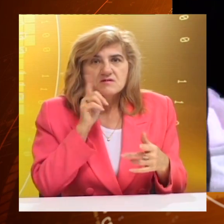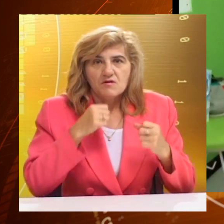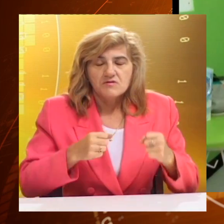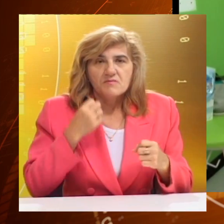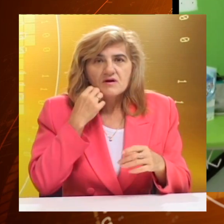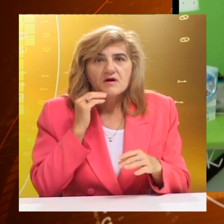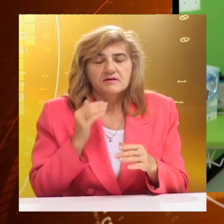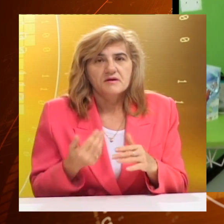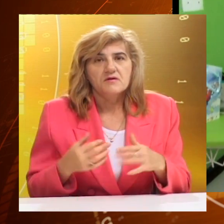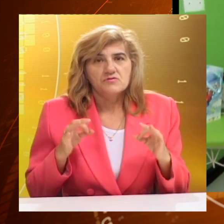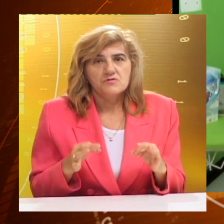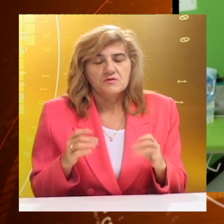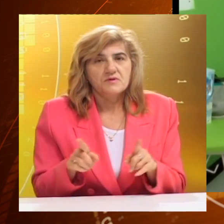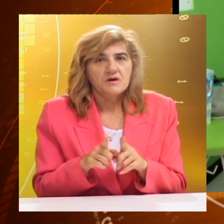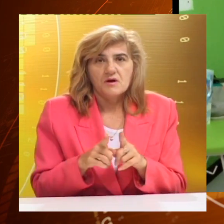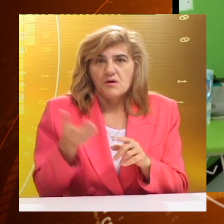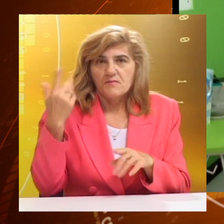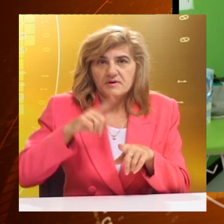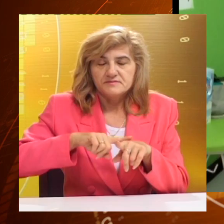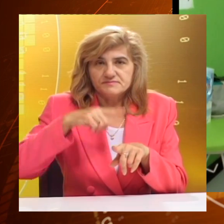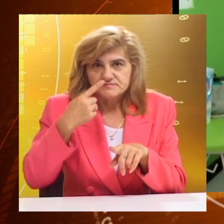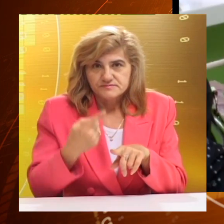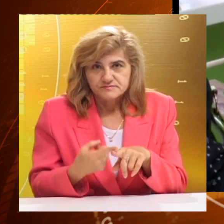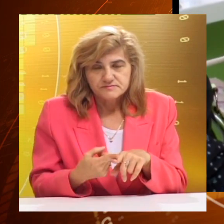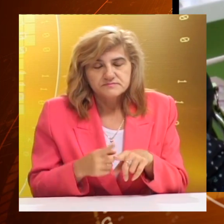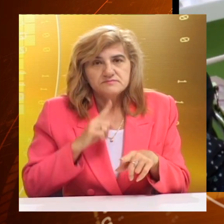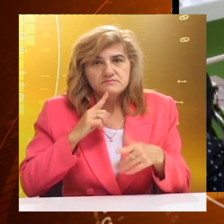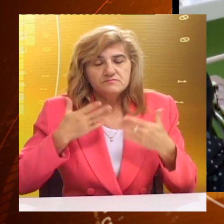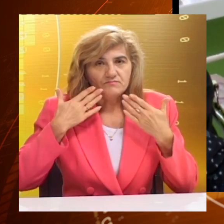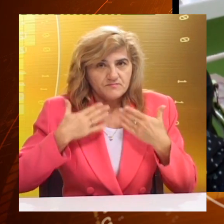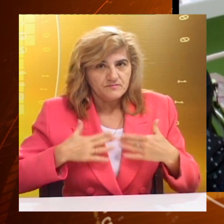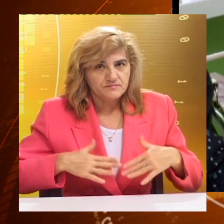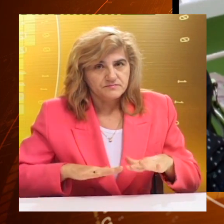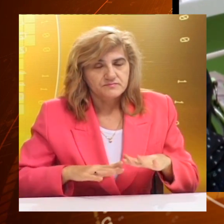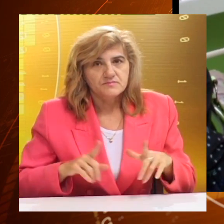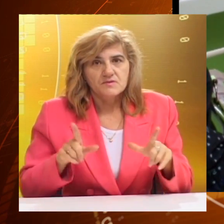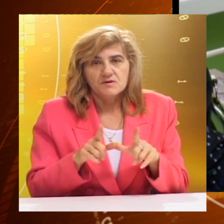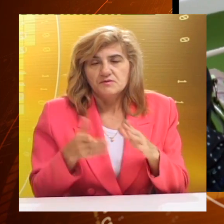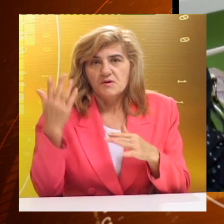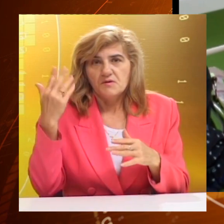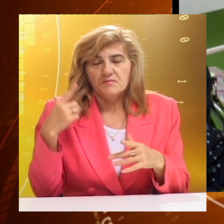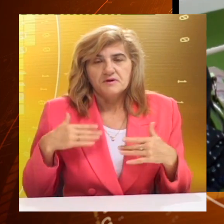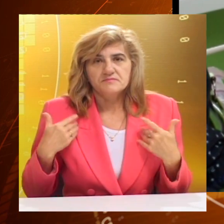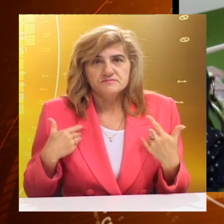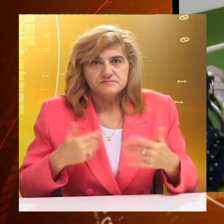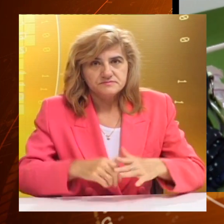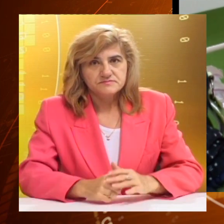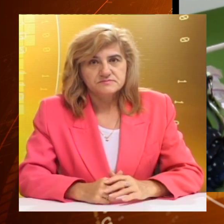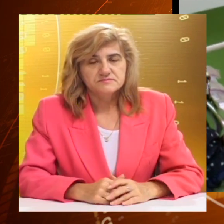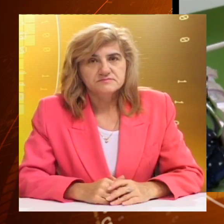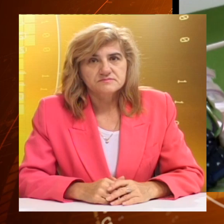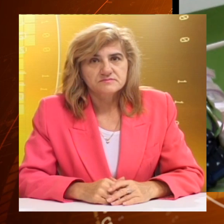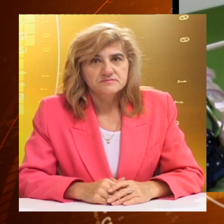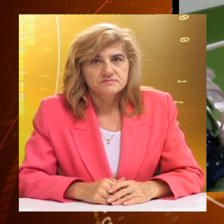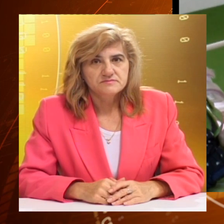iz perioda pre trudnoće i porođaja, kao i uspostavljanje unutrašnje fiziologije reproduktivnih organa na nivo pre